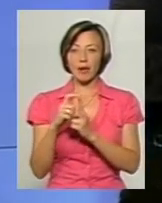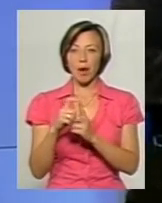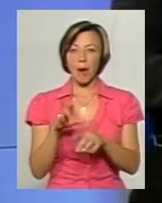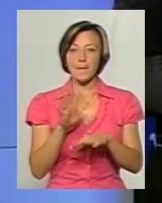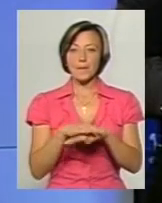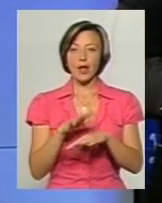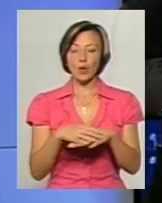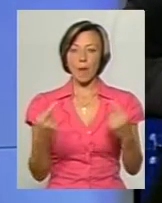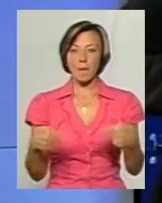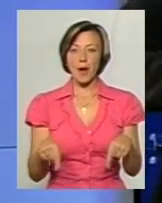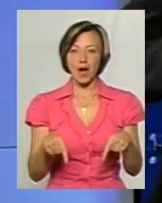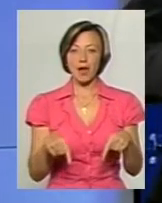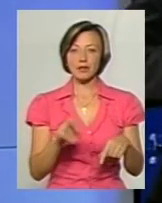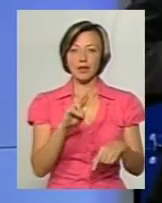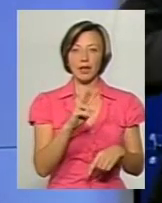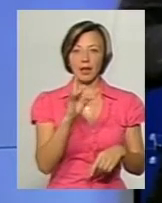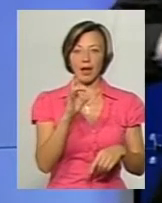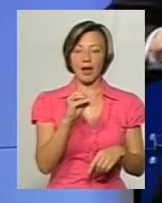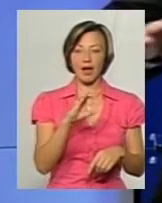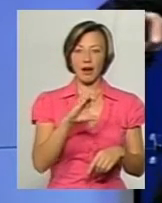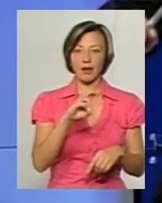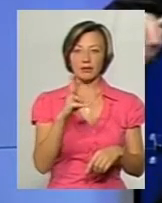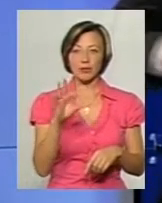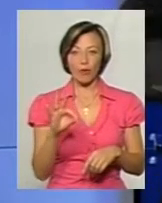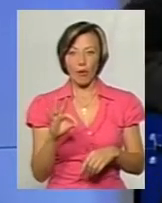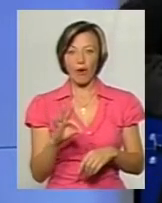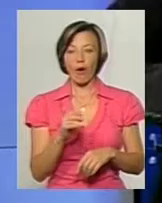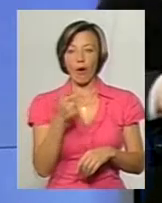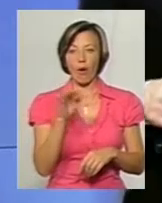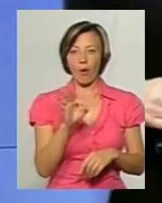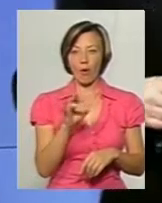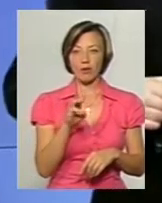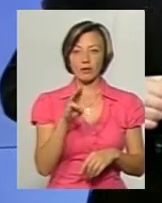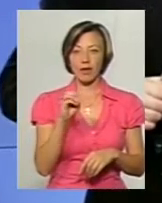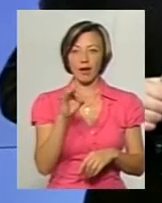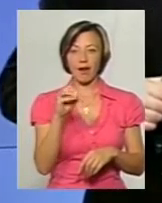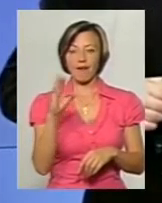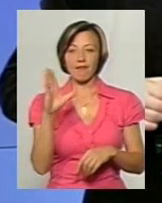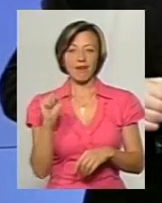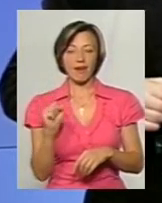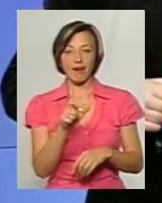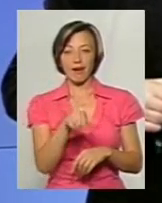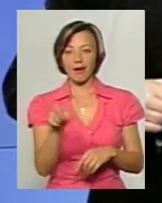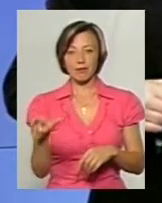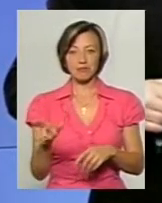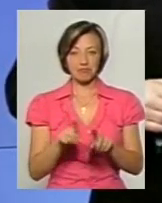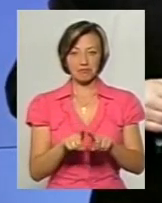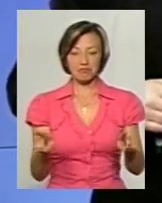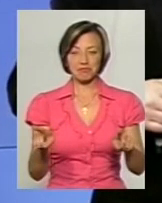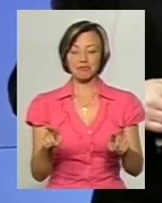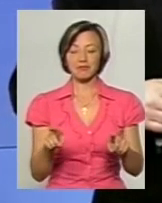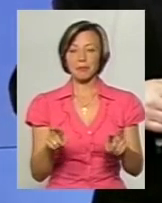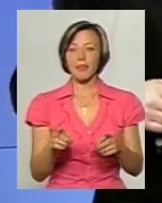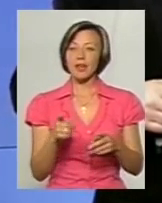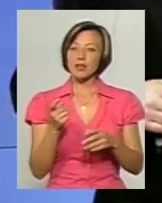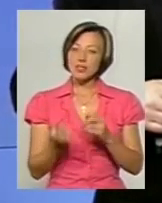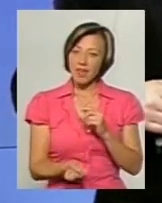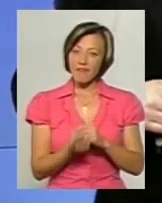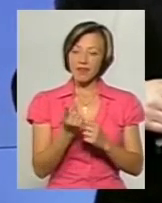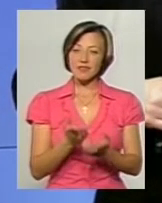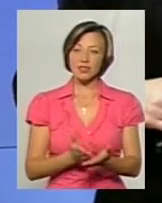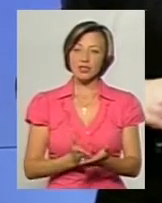Яресько, пані Гонтарева стали взагалі такими фольклорними персонажами. Чи з'явились у нас шлях до